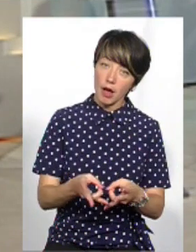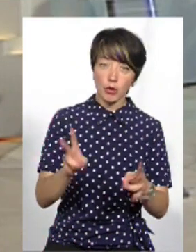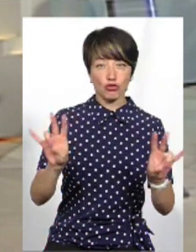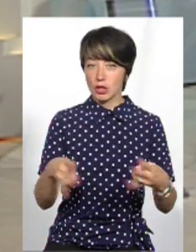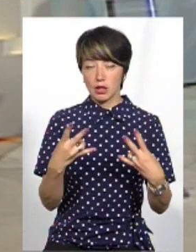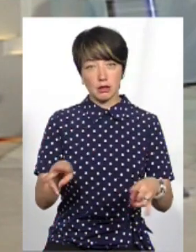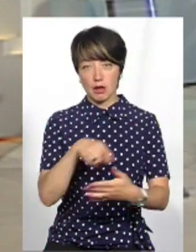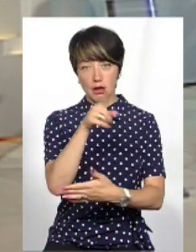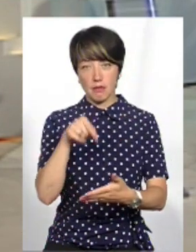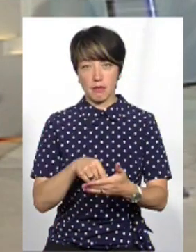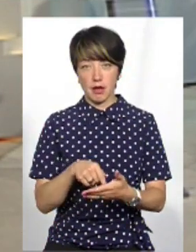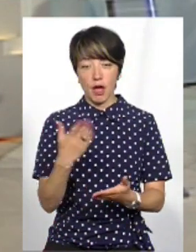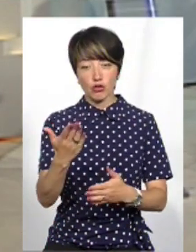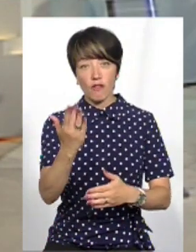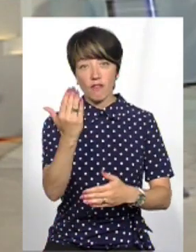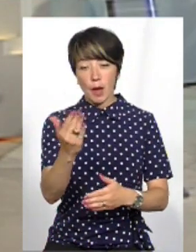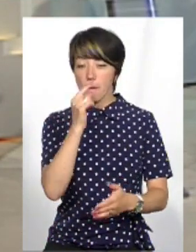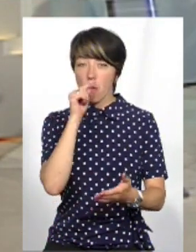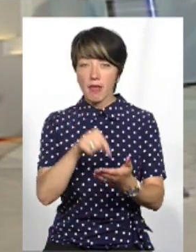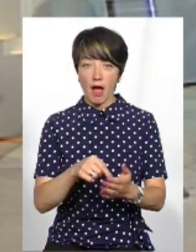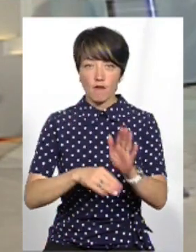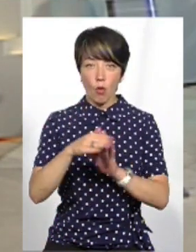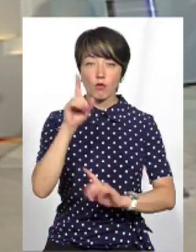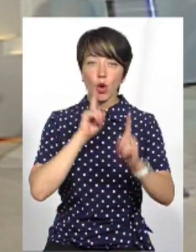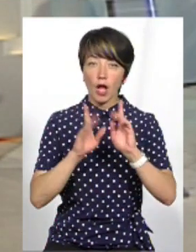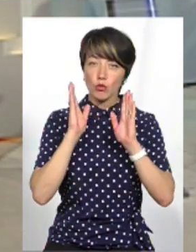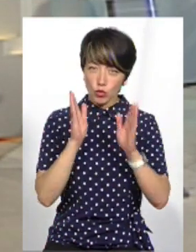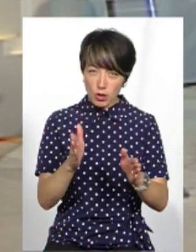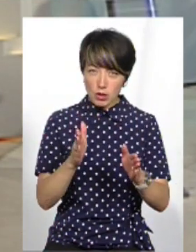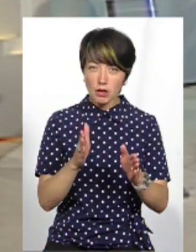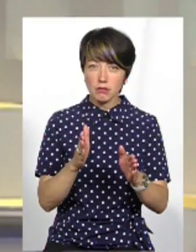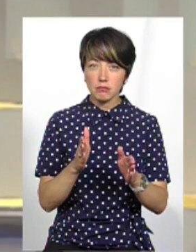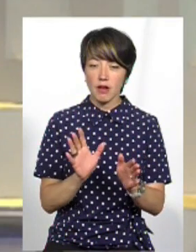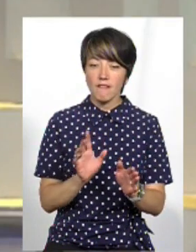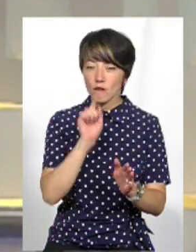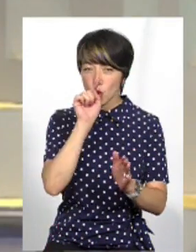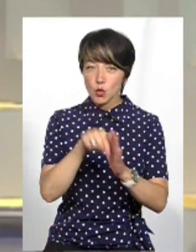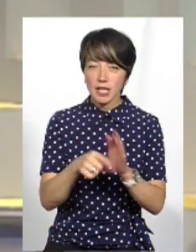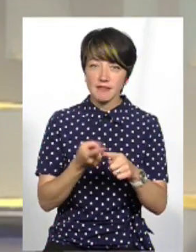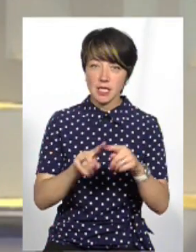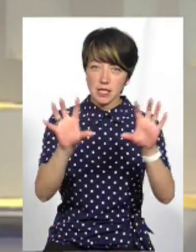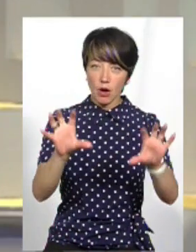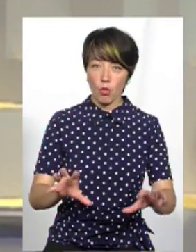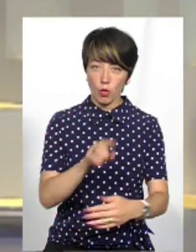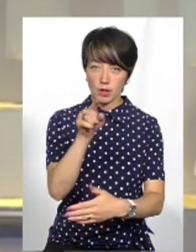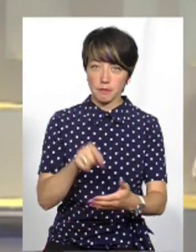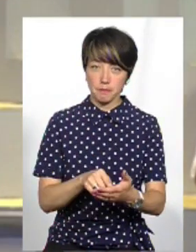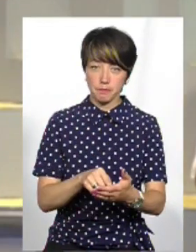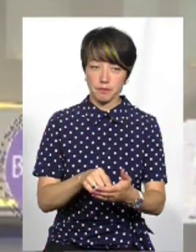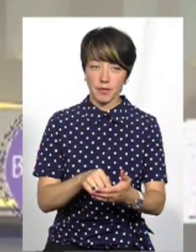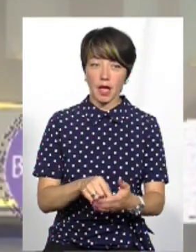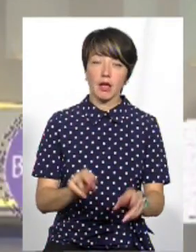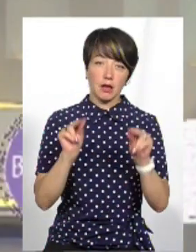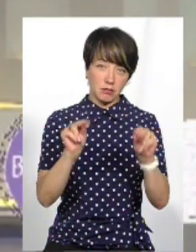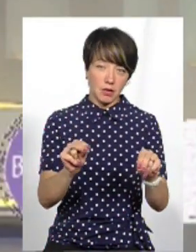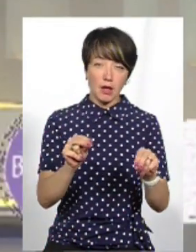якихось коригувань, якщо ви проходите у Верховну Раду, чи будете втручатися у ці закони? В цілому, будемо відвертими,